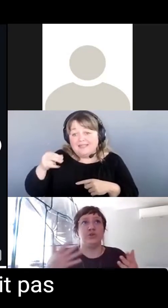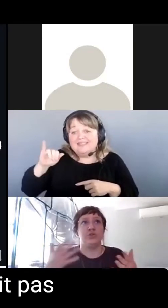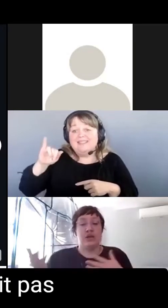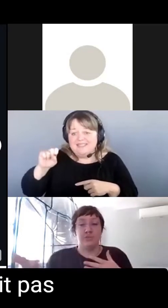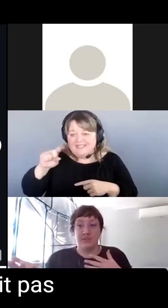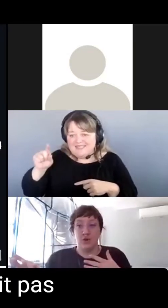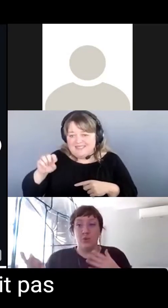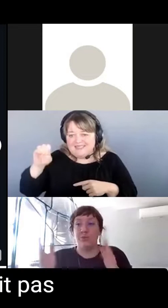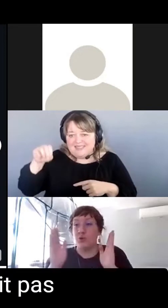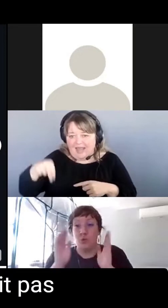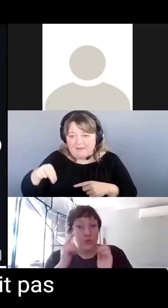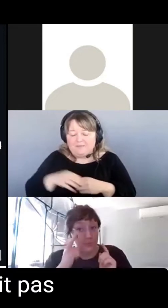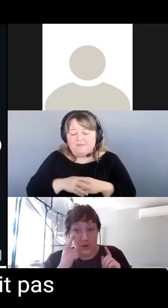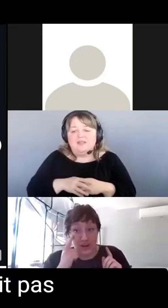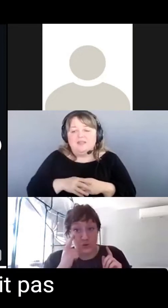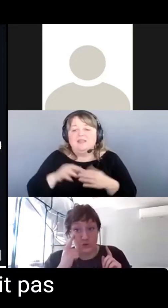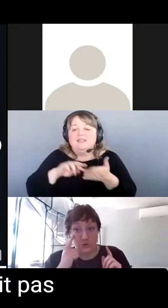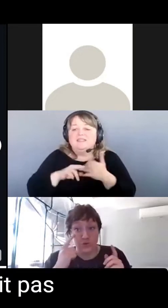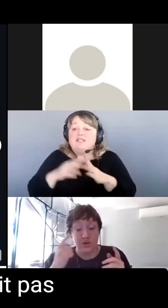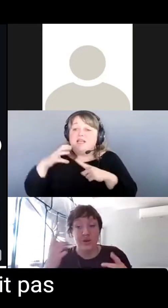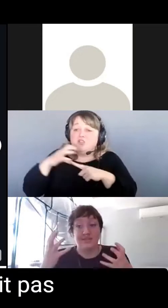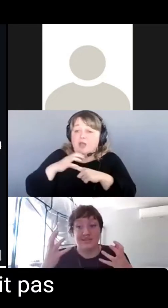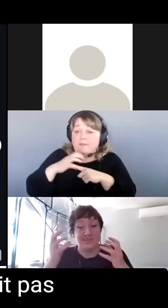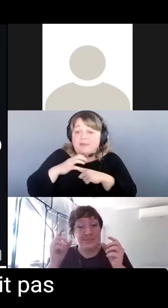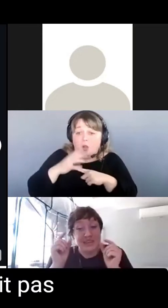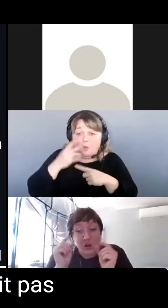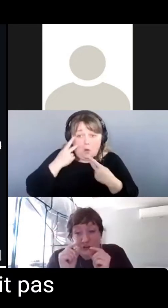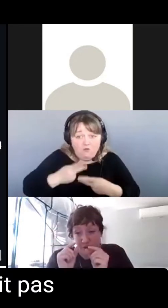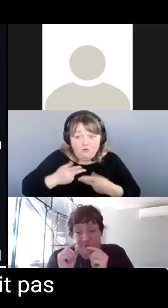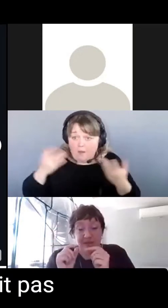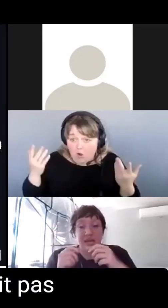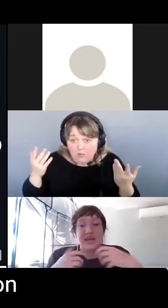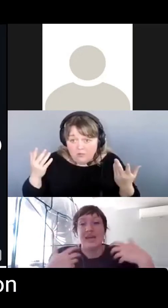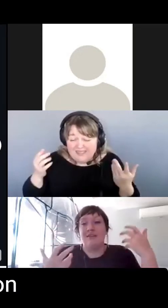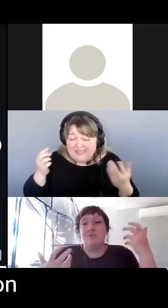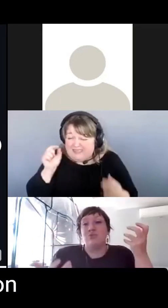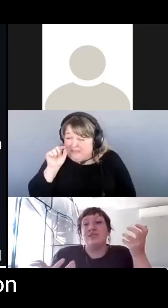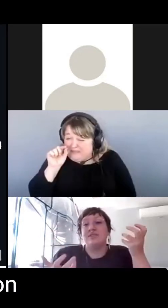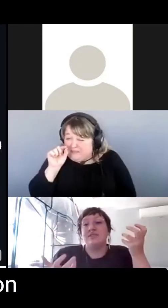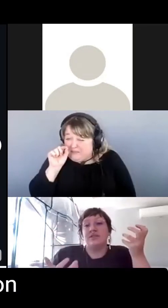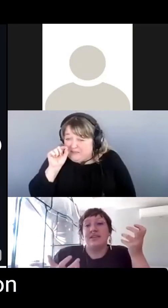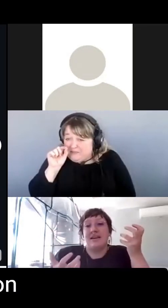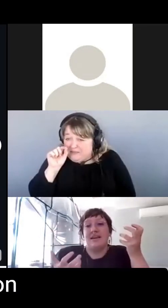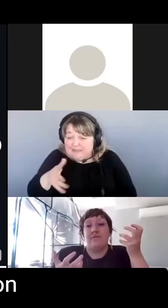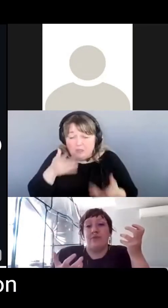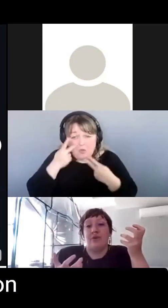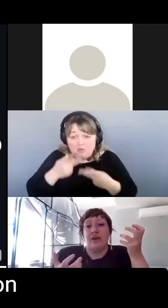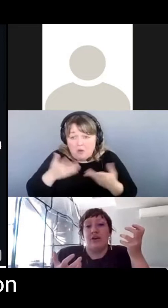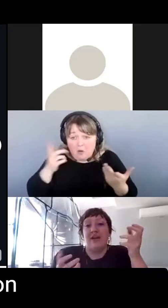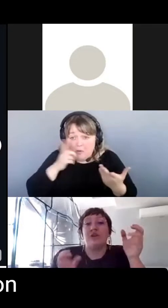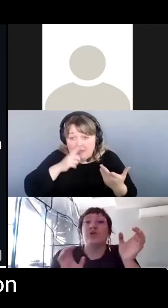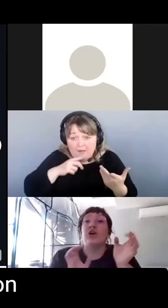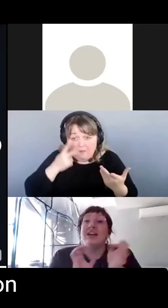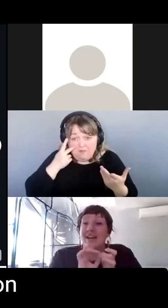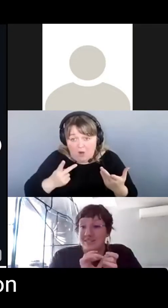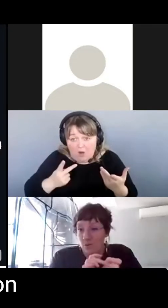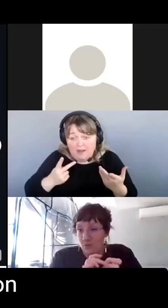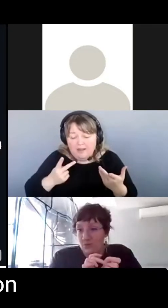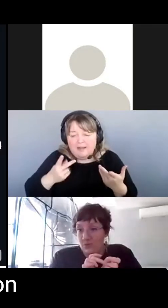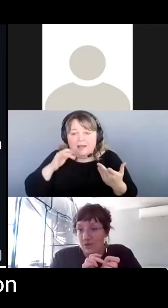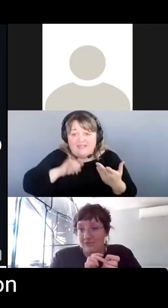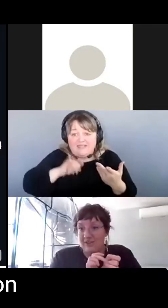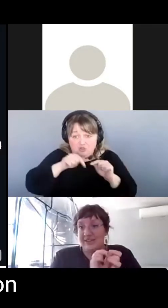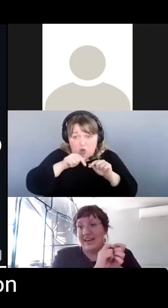c'est un champignon qu'on ne voit pas à l'œil nu, c'est microscopique. Et puis, ça va faire une